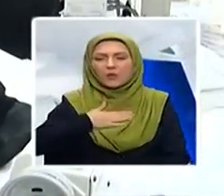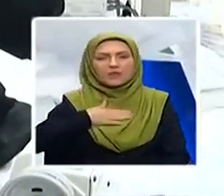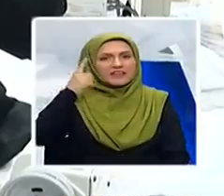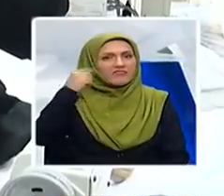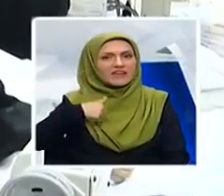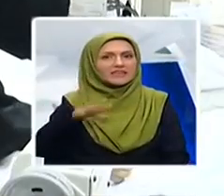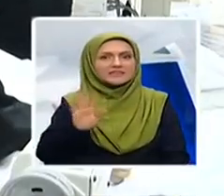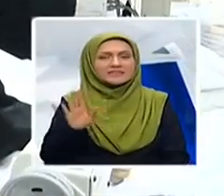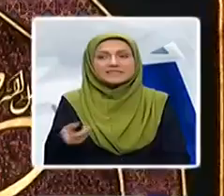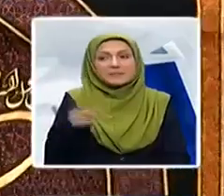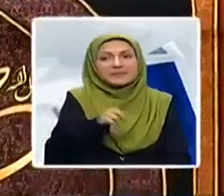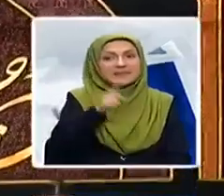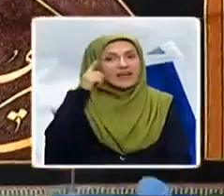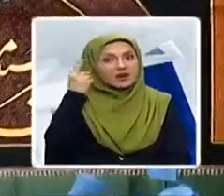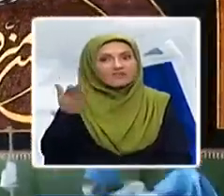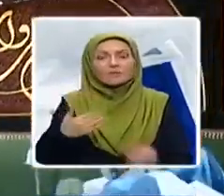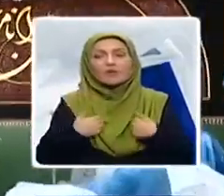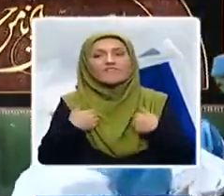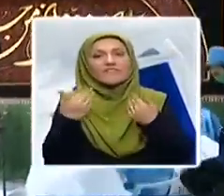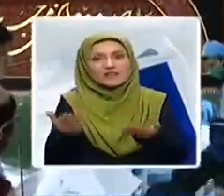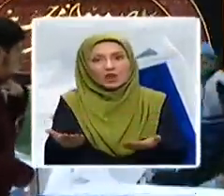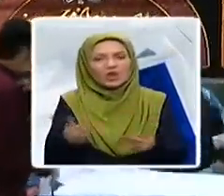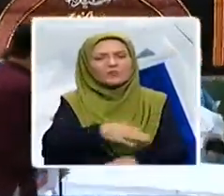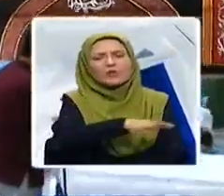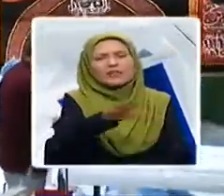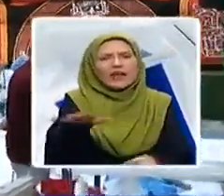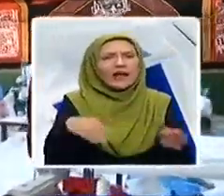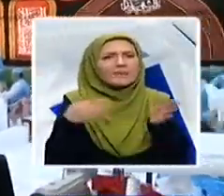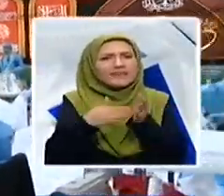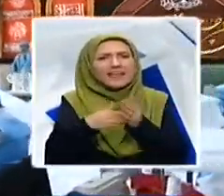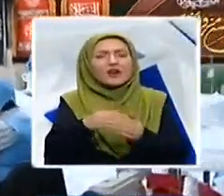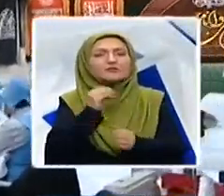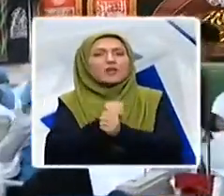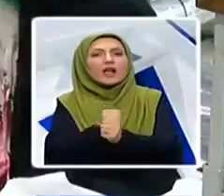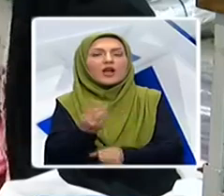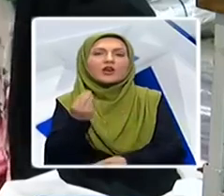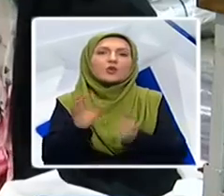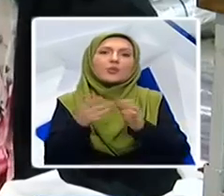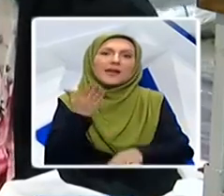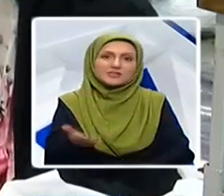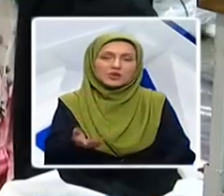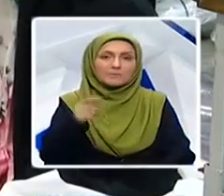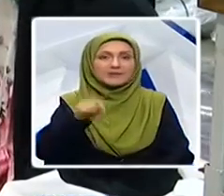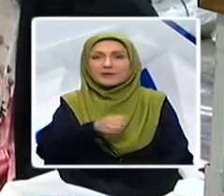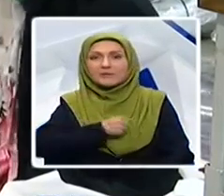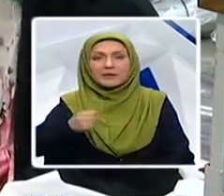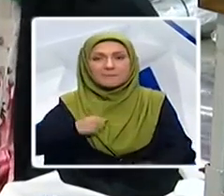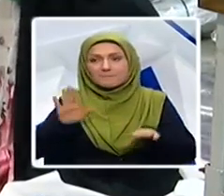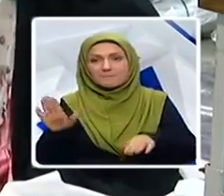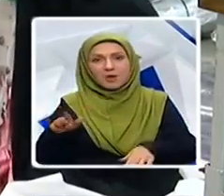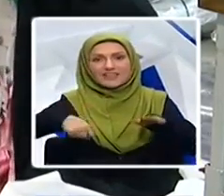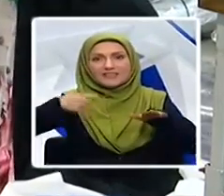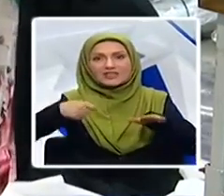هستش که نسبت به دیگران. همه در تلاشن تا دستی در این کار خیر داشته باشن، از این مادر که چرخ خیاطی خودش رو به